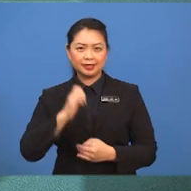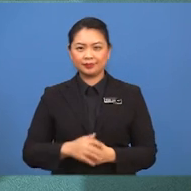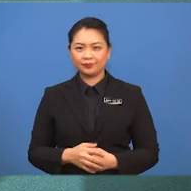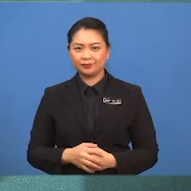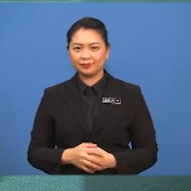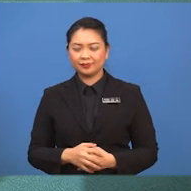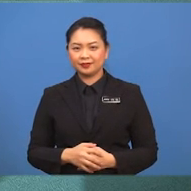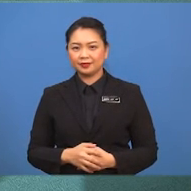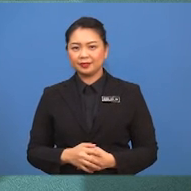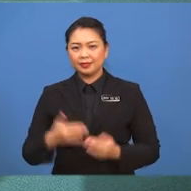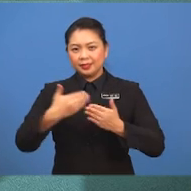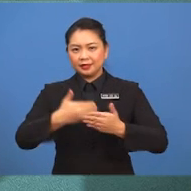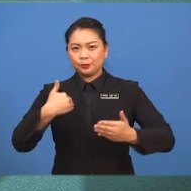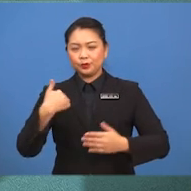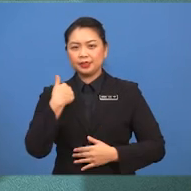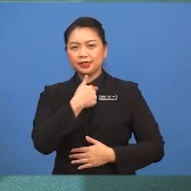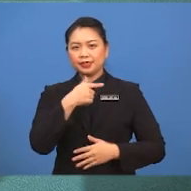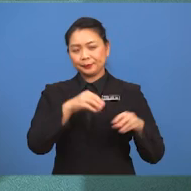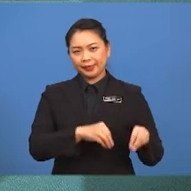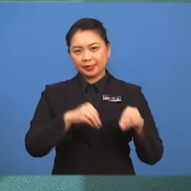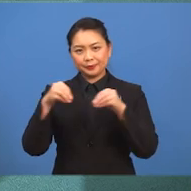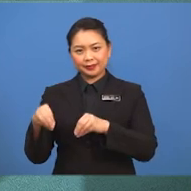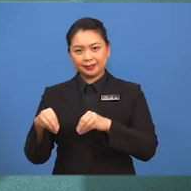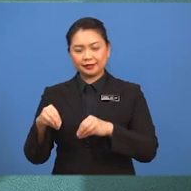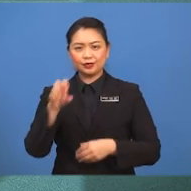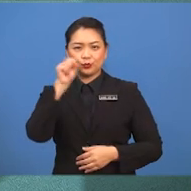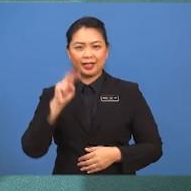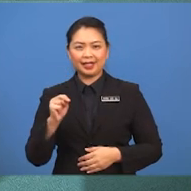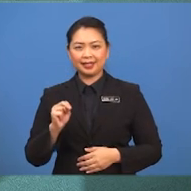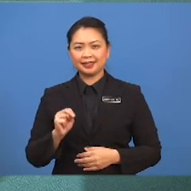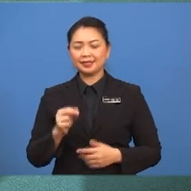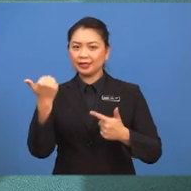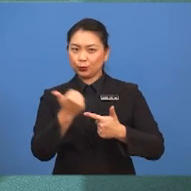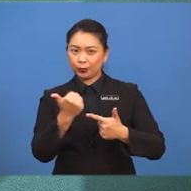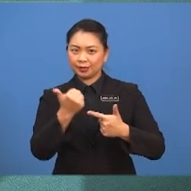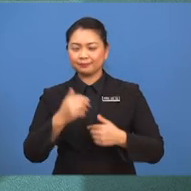tadi sebelum kita beralih kepada soalan kedua.